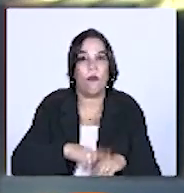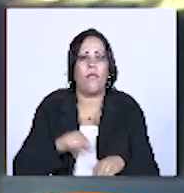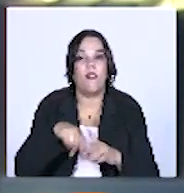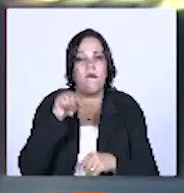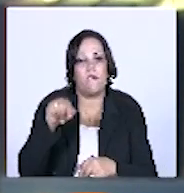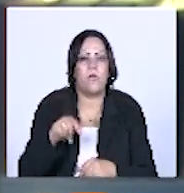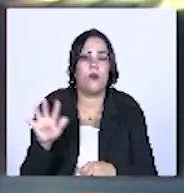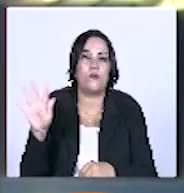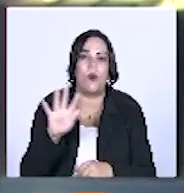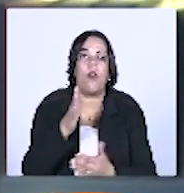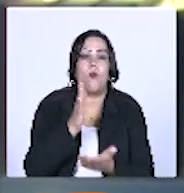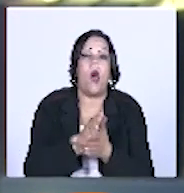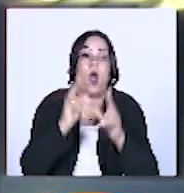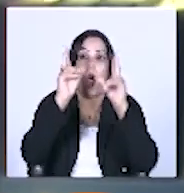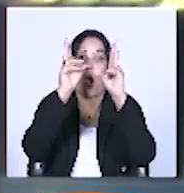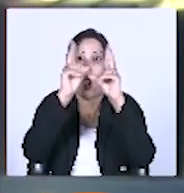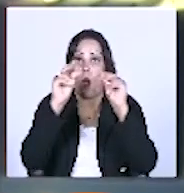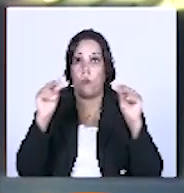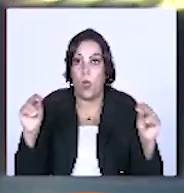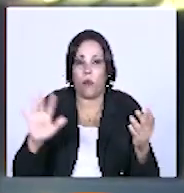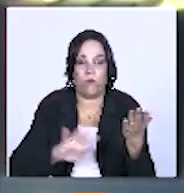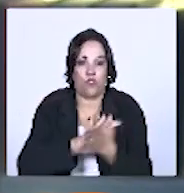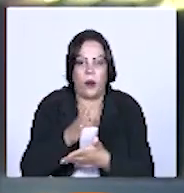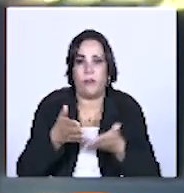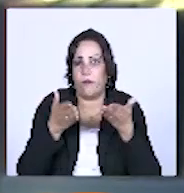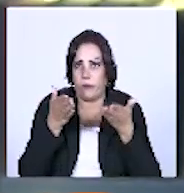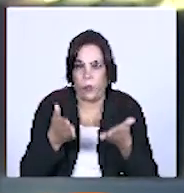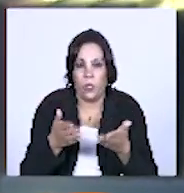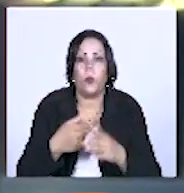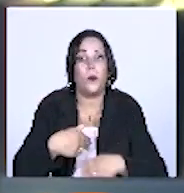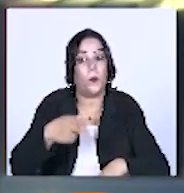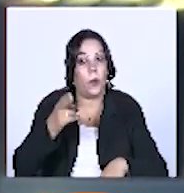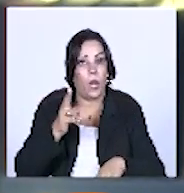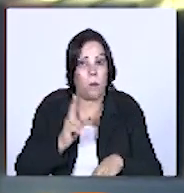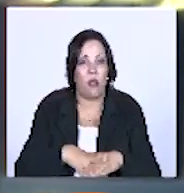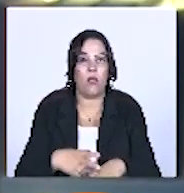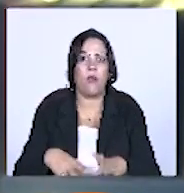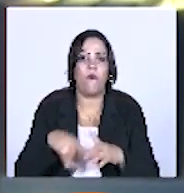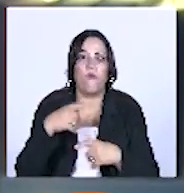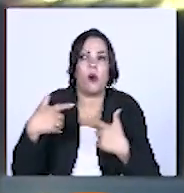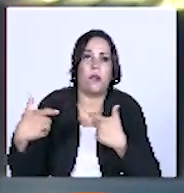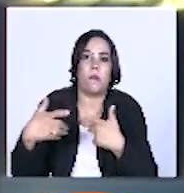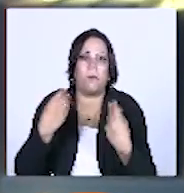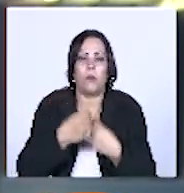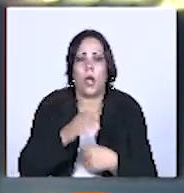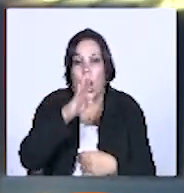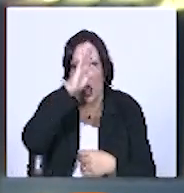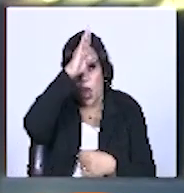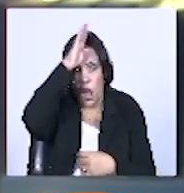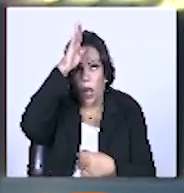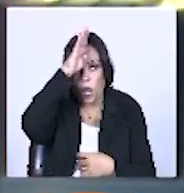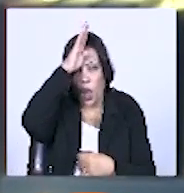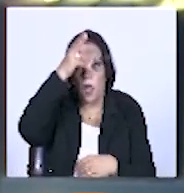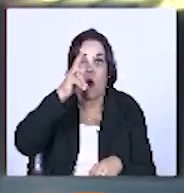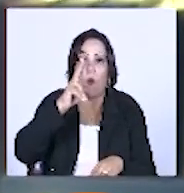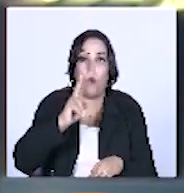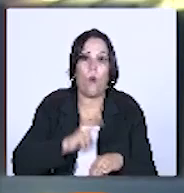الاوسط لبنان جبهه ساخنه ايضا في تشابكات مع العراق ومع